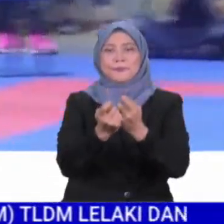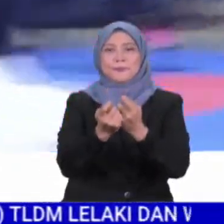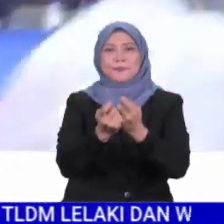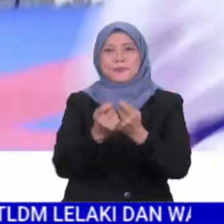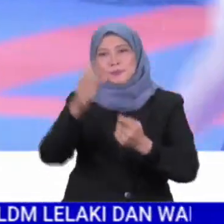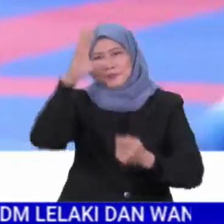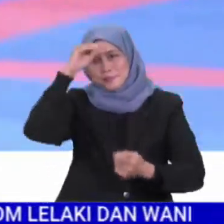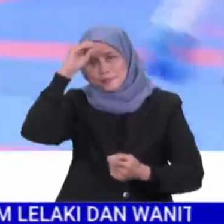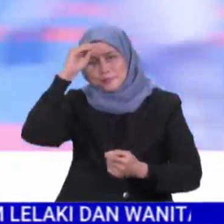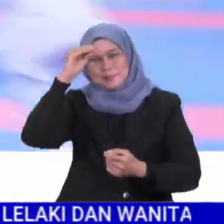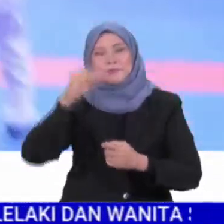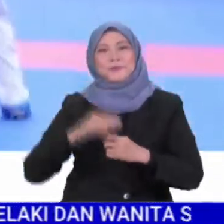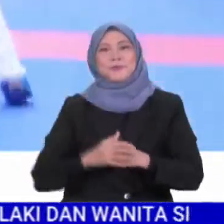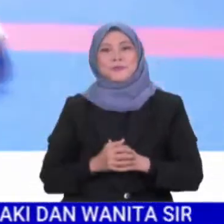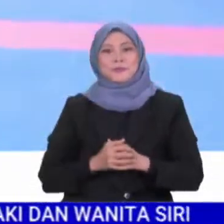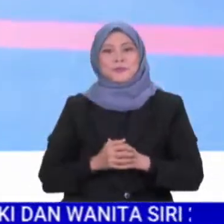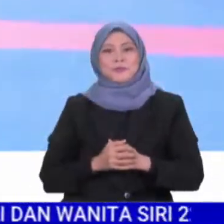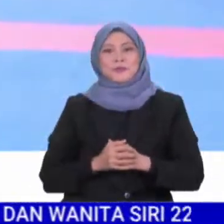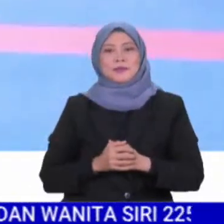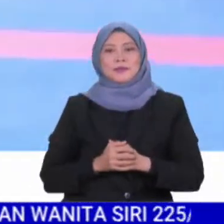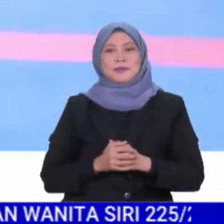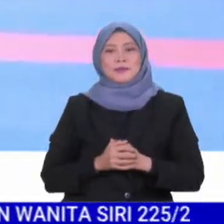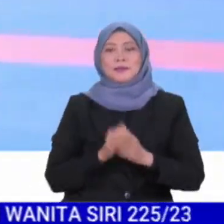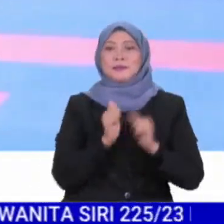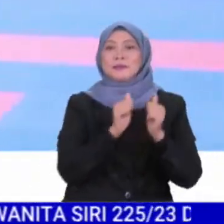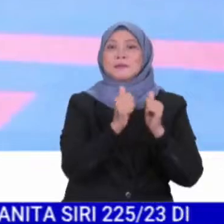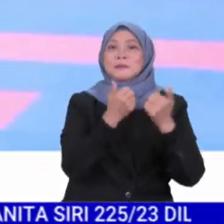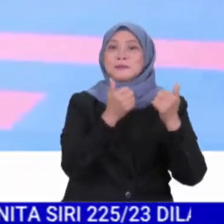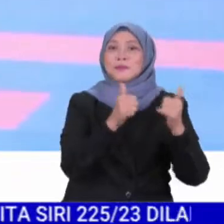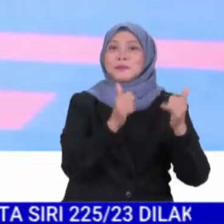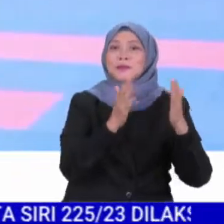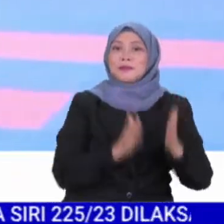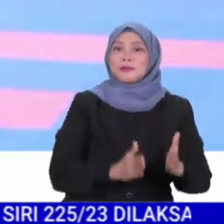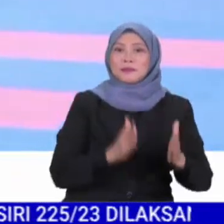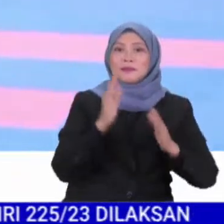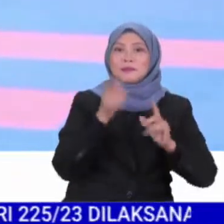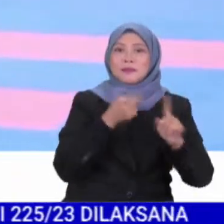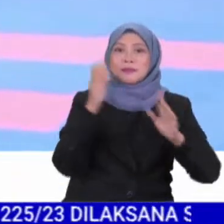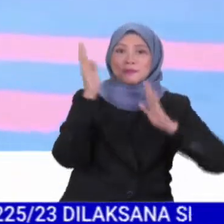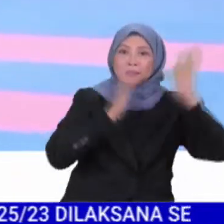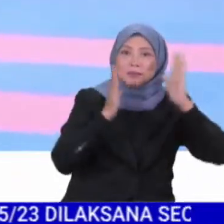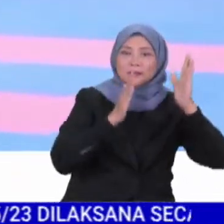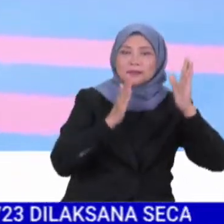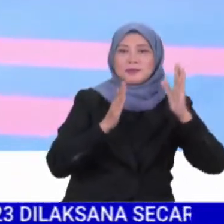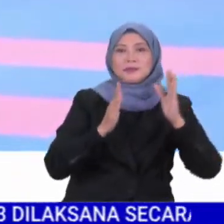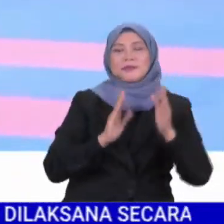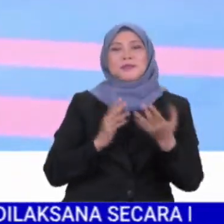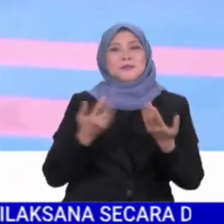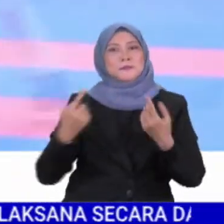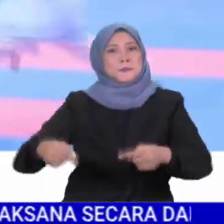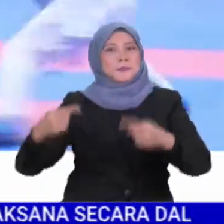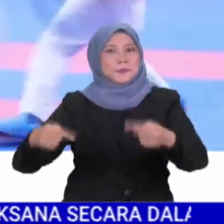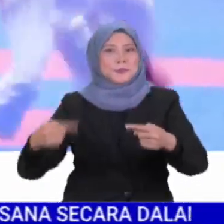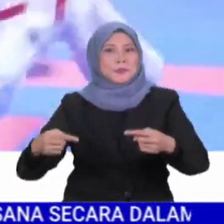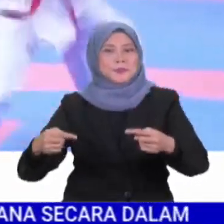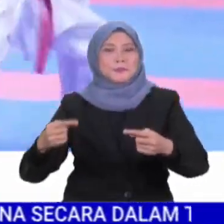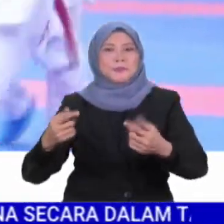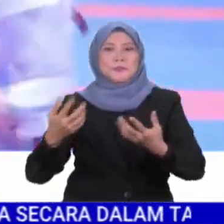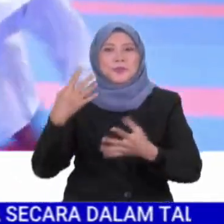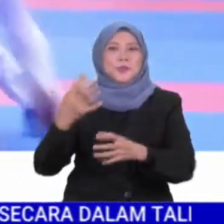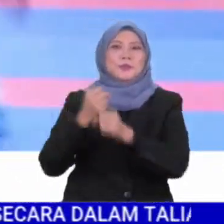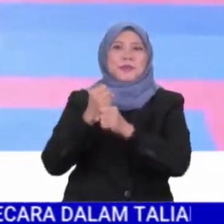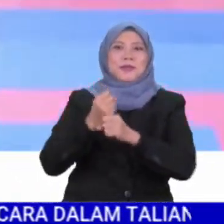lelaki. Dan untuk atlet ataupun atlet Malaysia ataupun atlet negara yang akan turun beraksi bagi perebutan